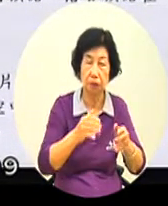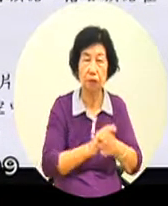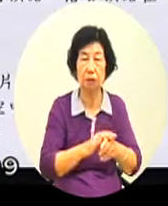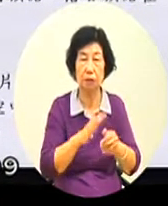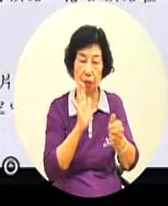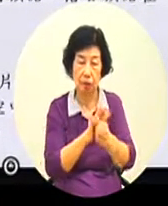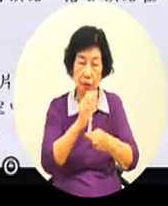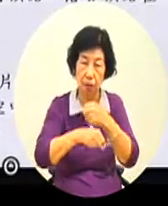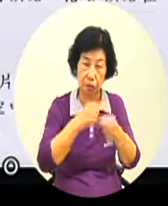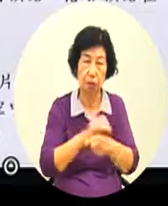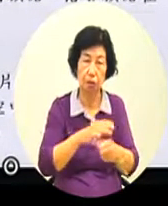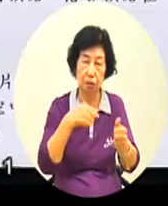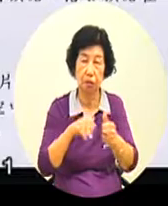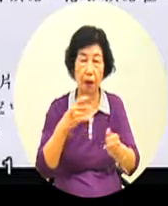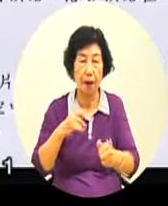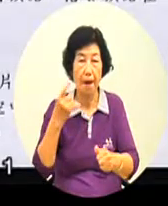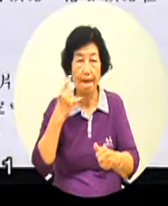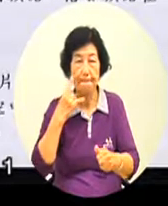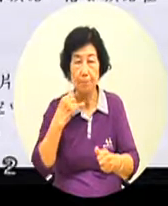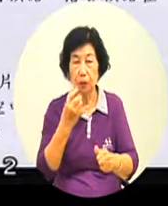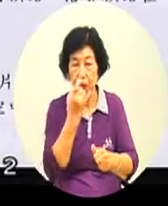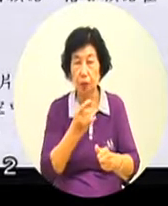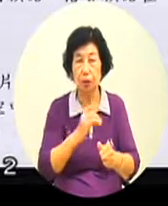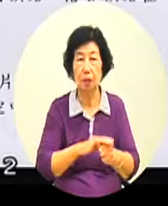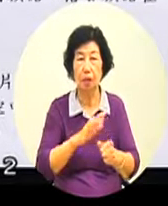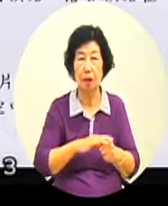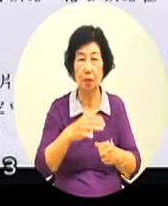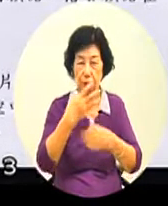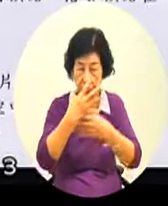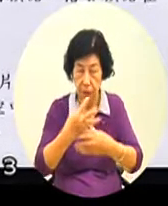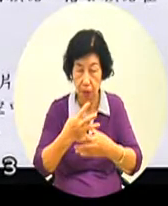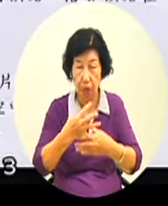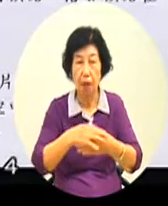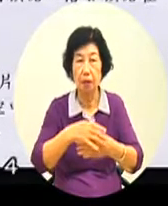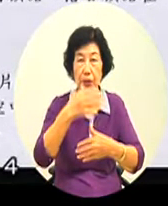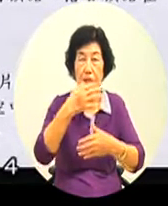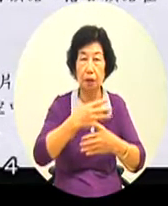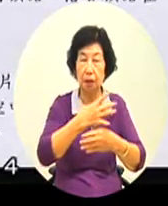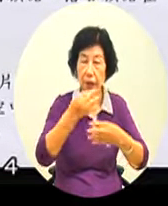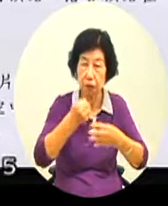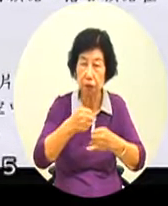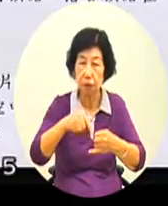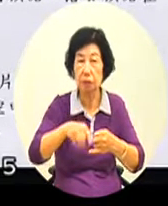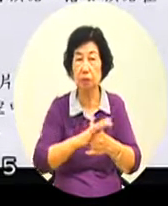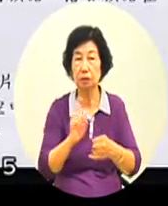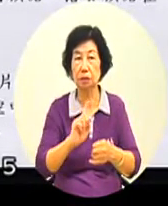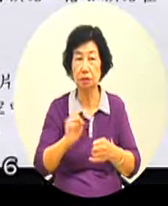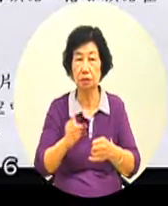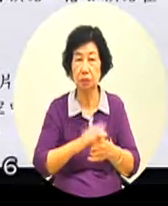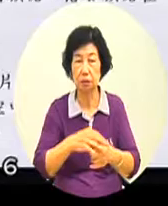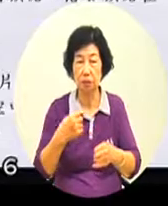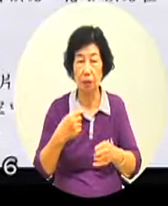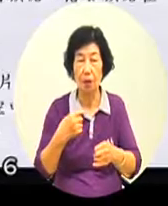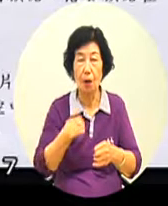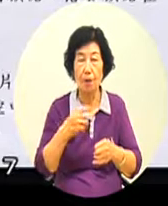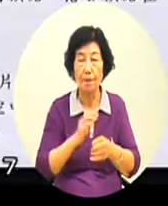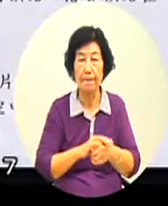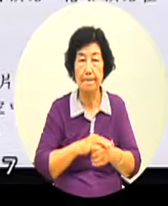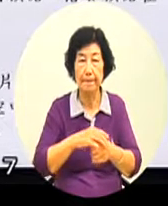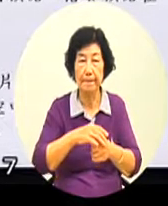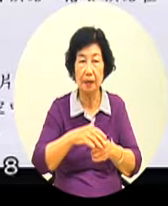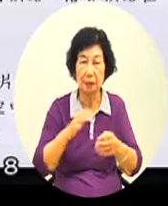动，规划自播空中族语节目等。当然更重要是由本会带头做起落实族语在